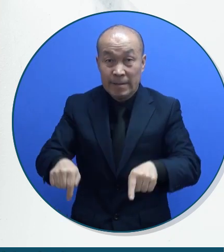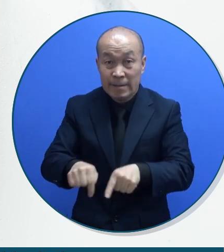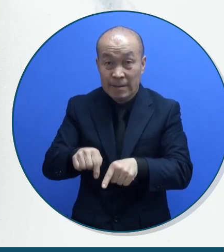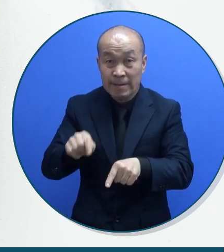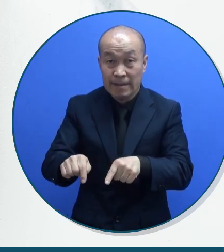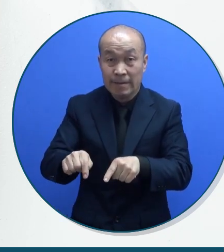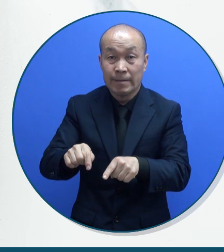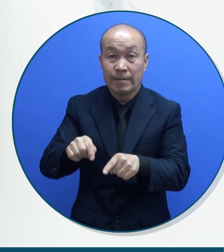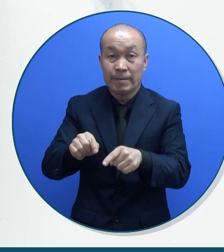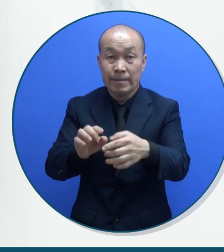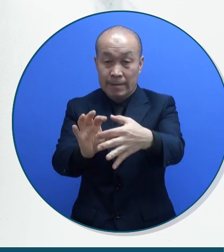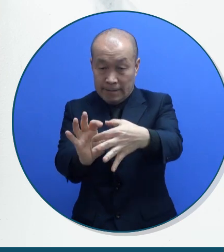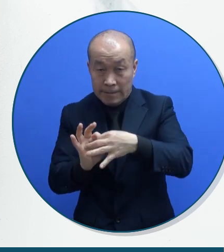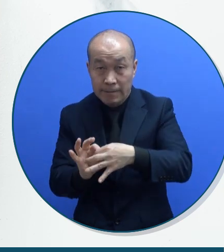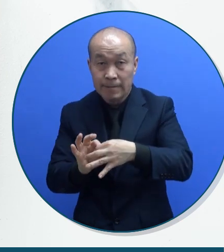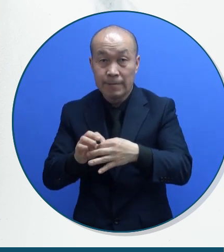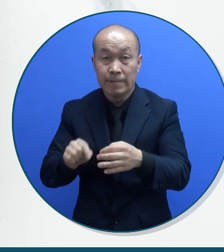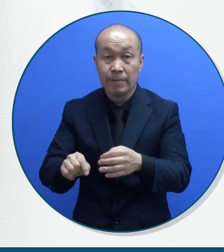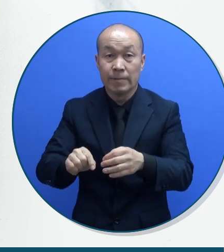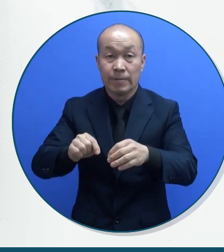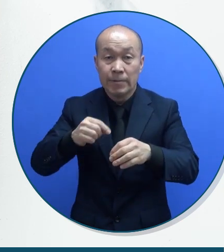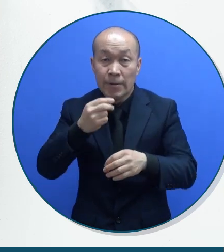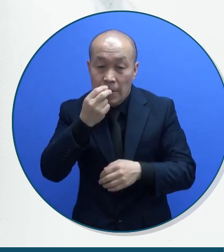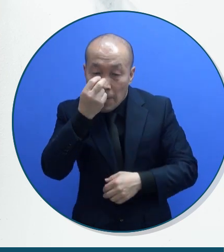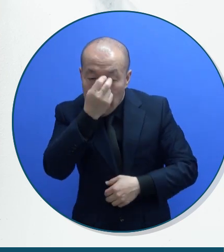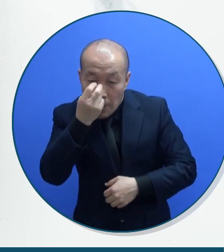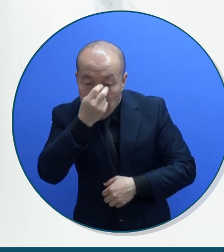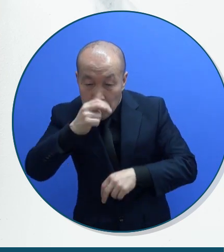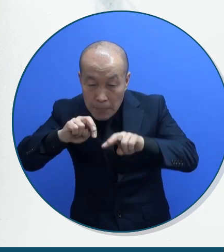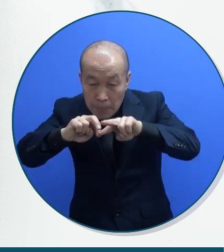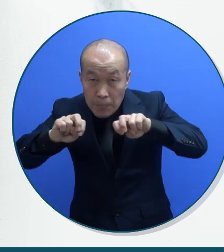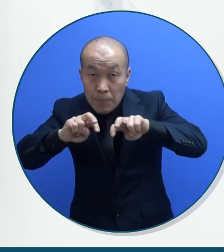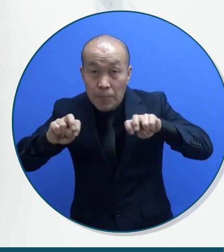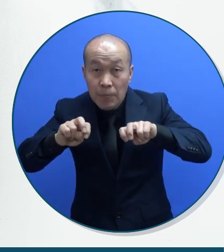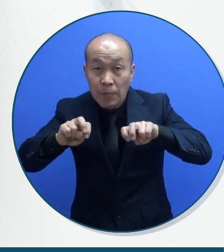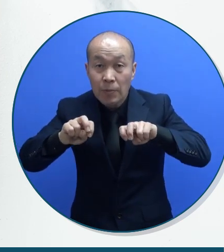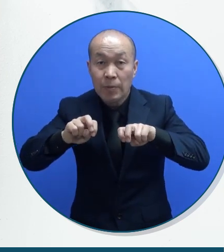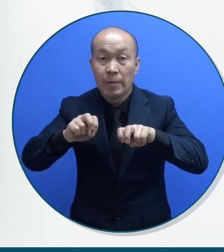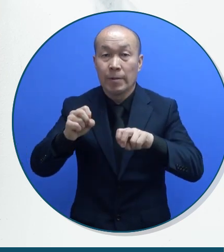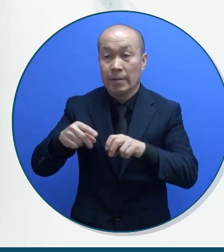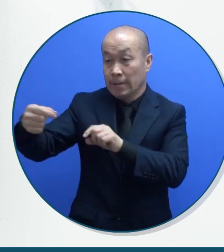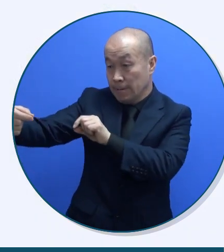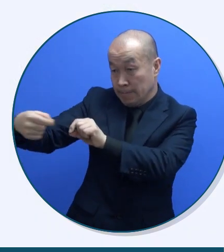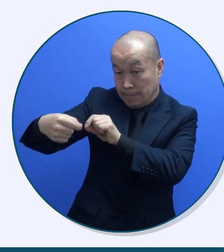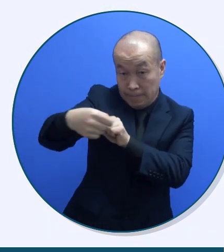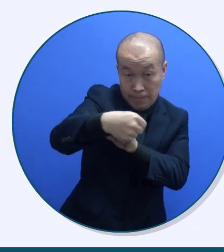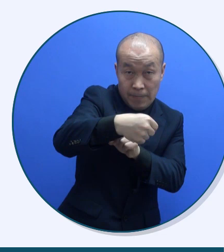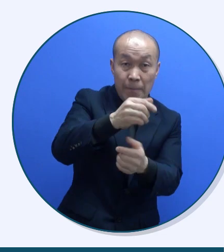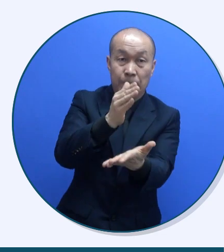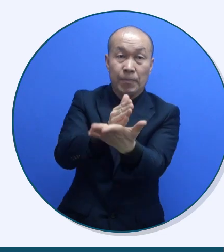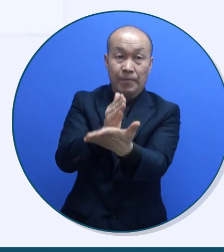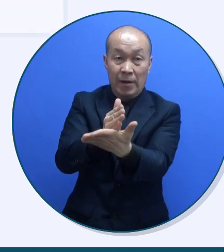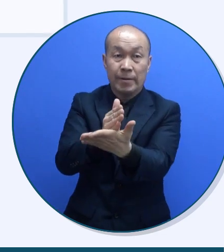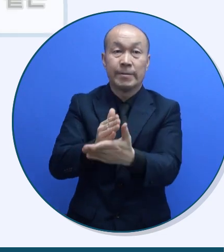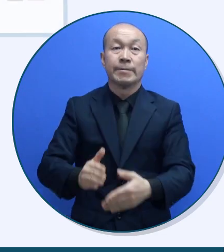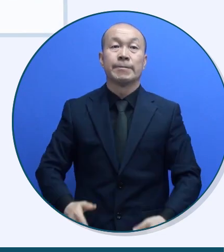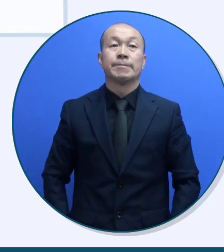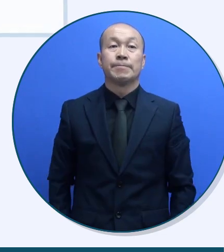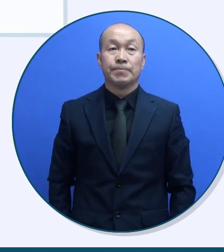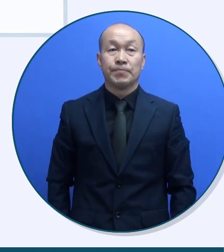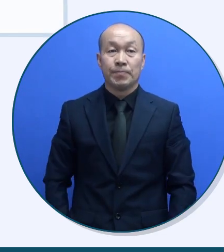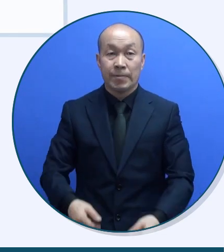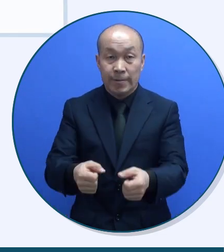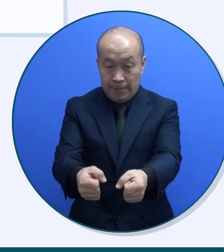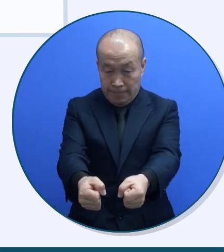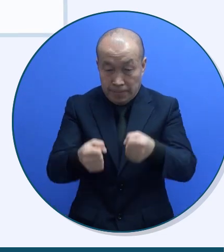분석합니다. 분석 진행 중입니다. 접촉 금지. 이때